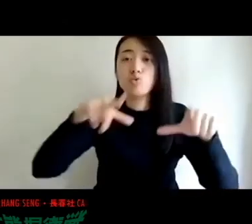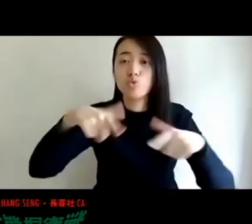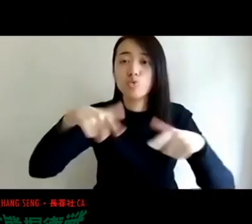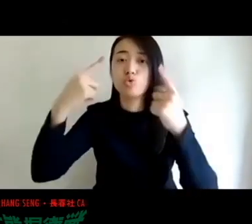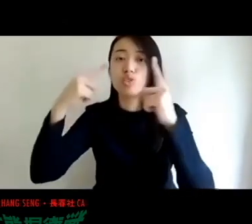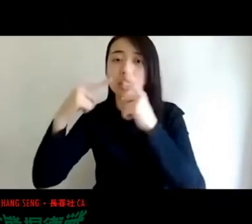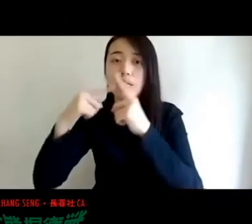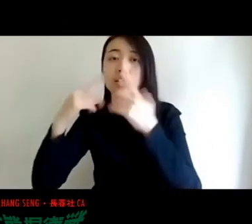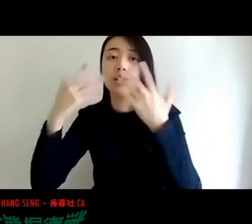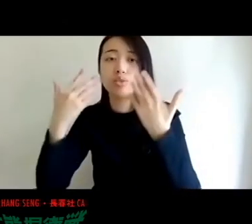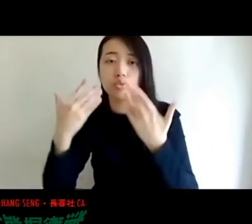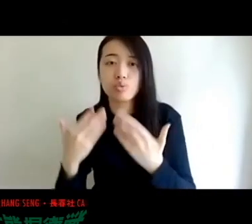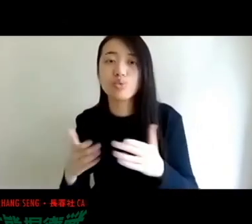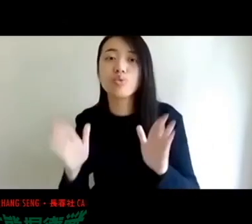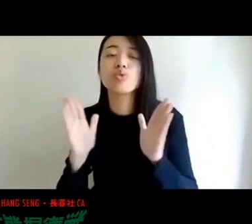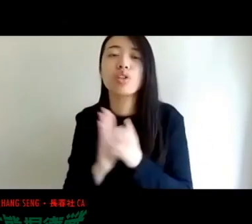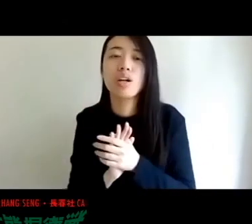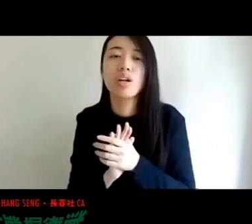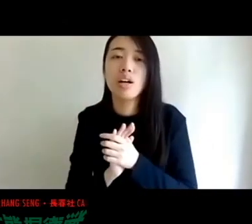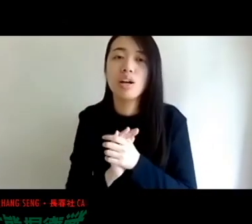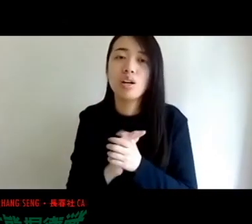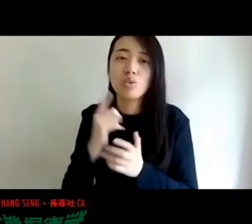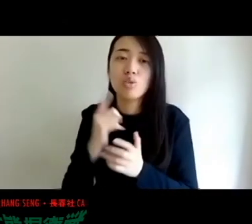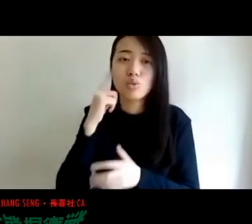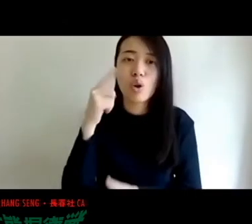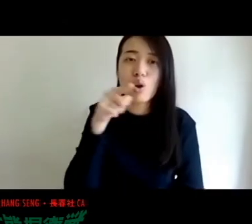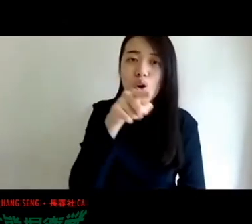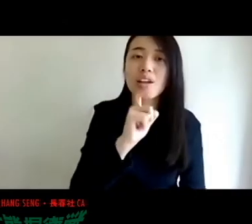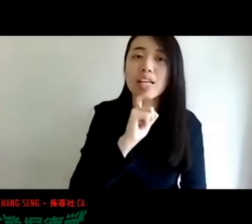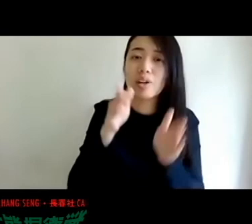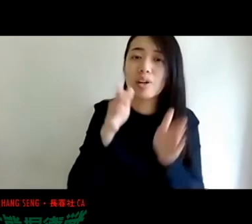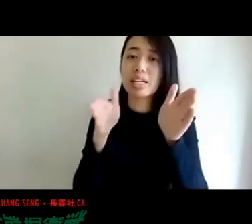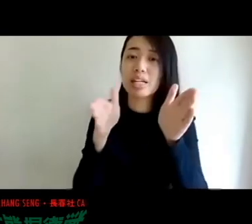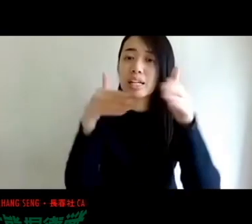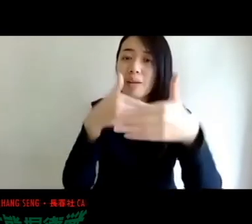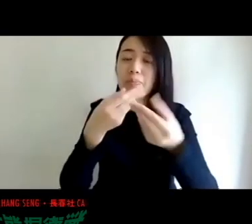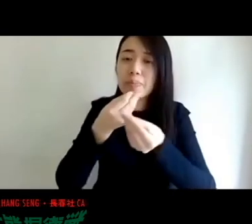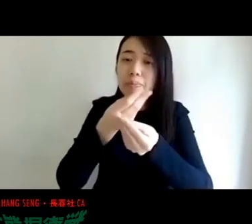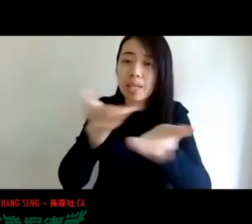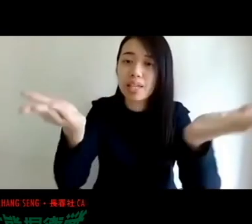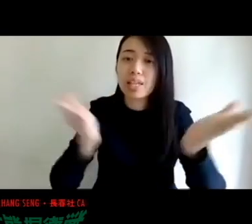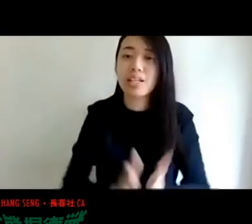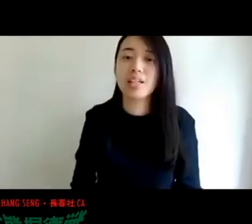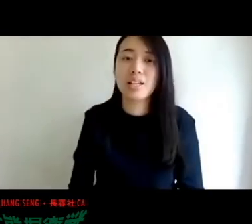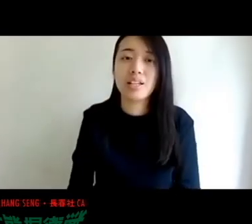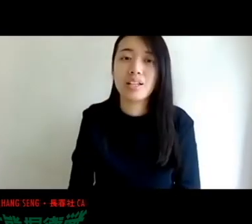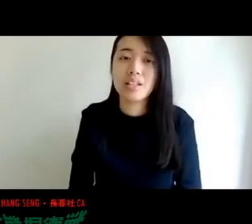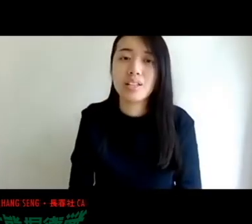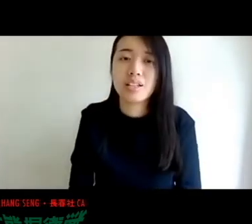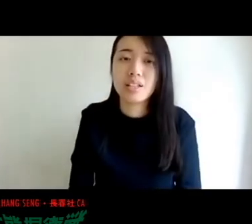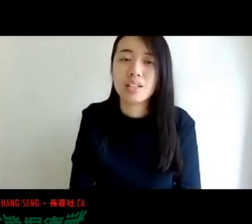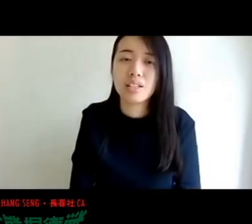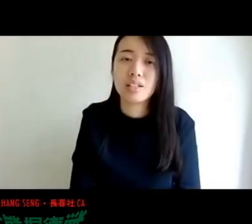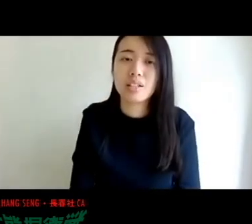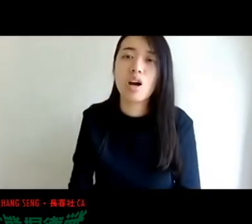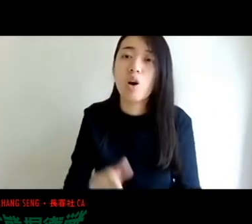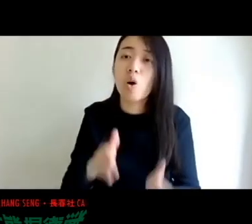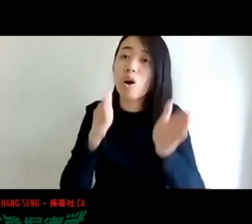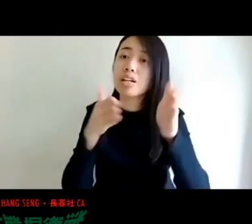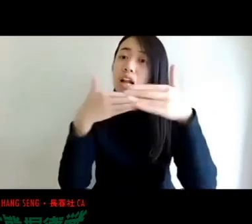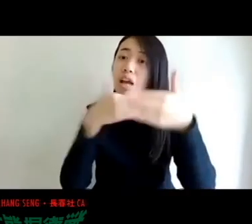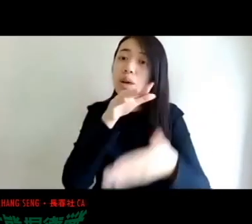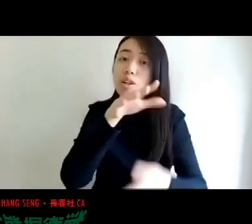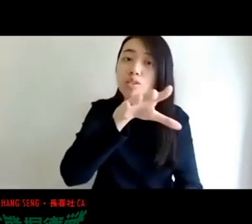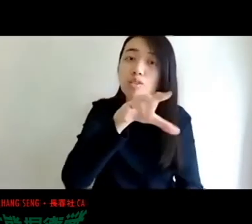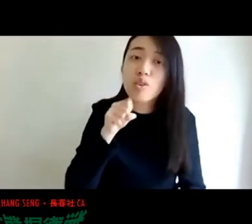我哋都好想咧有個獎品俾翻大家噶，係啦。咁點樣先可以得到呢個獎